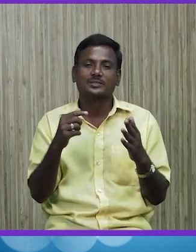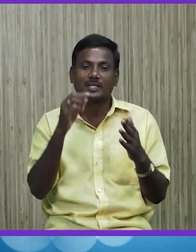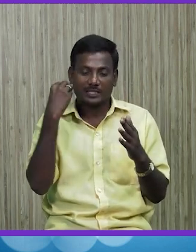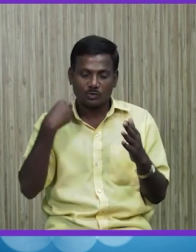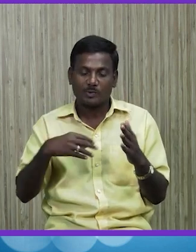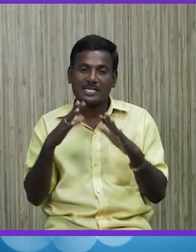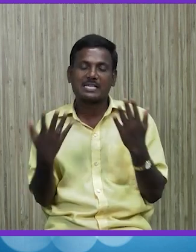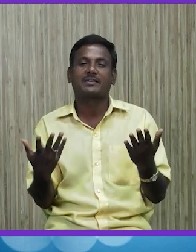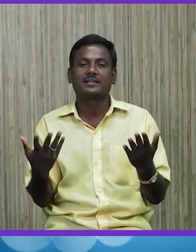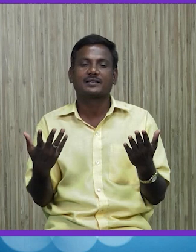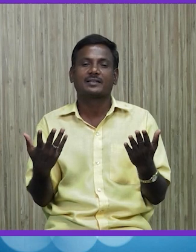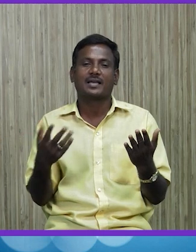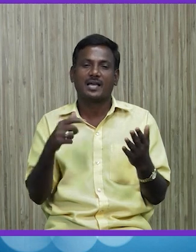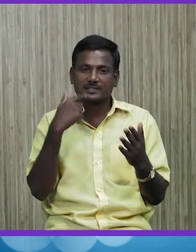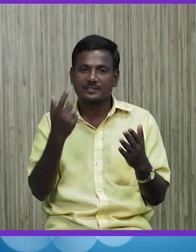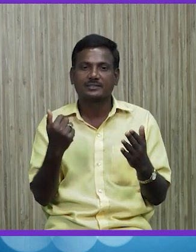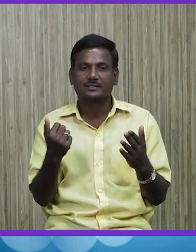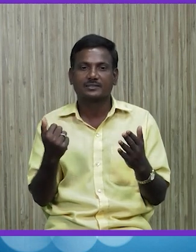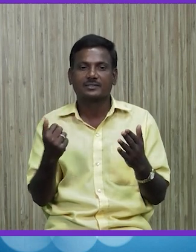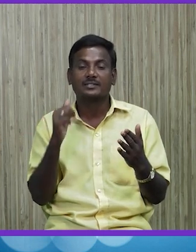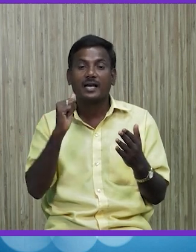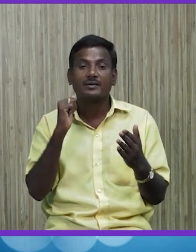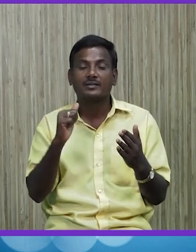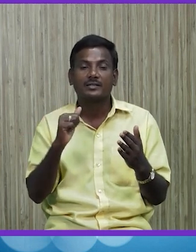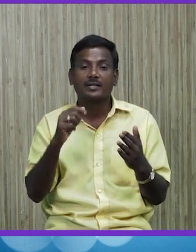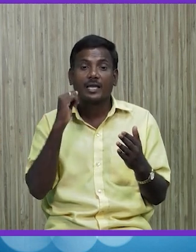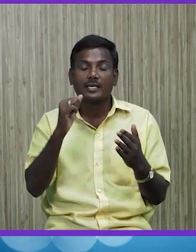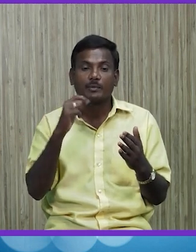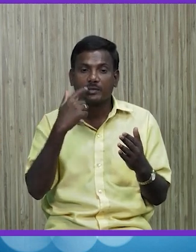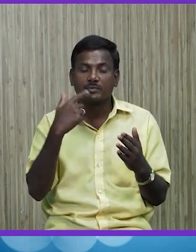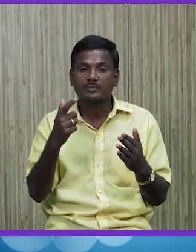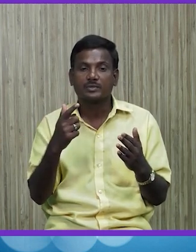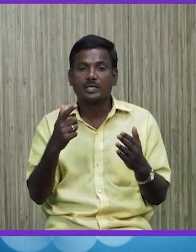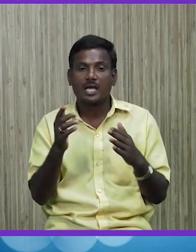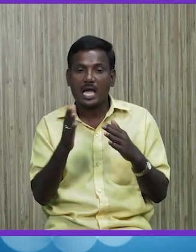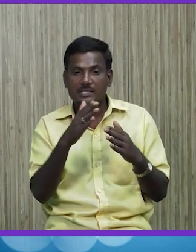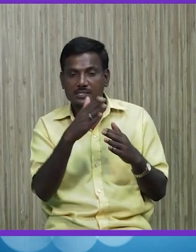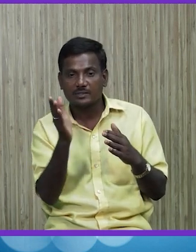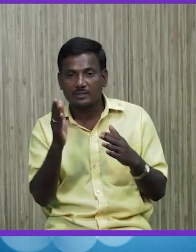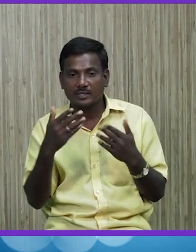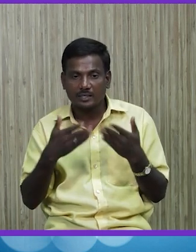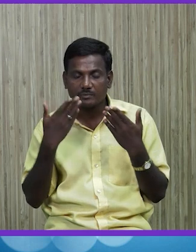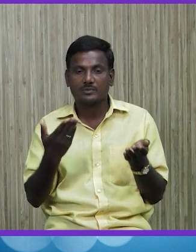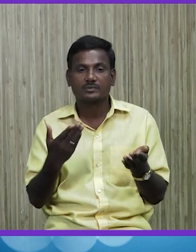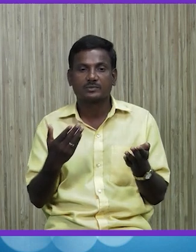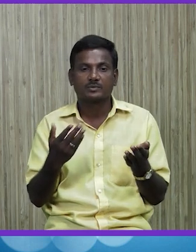rotatesvocயżenạn